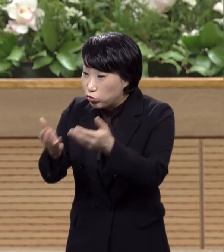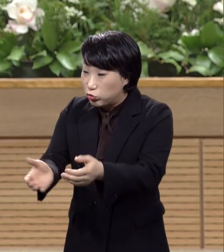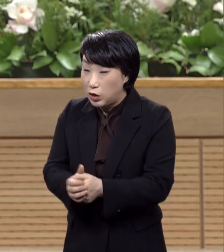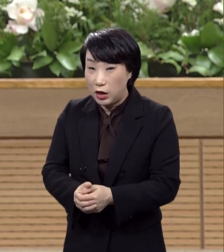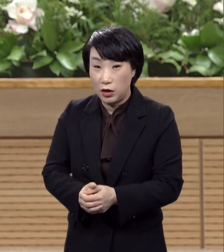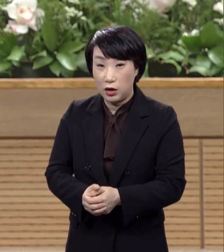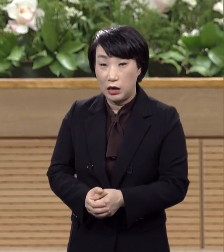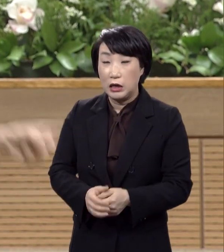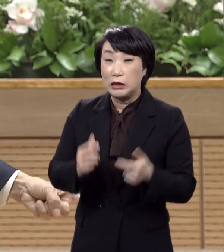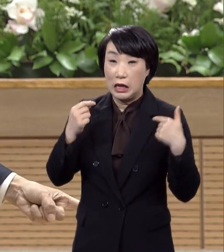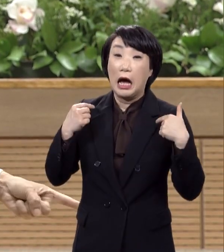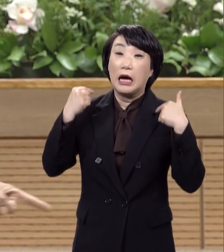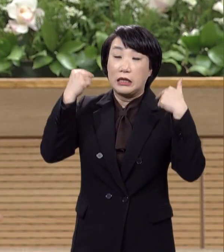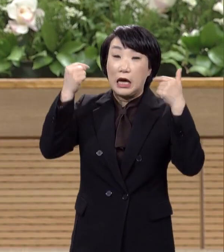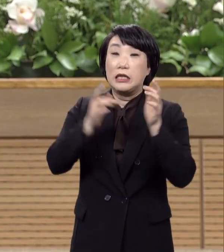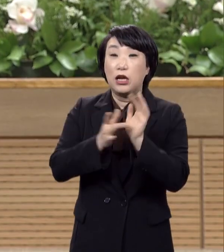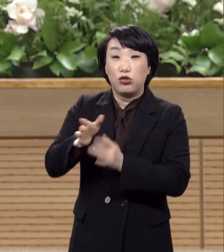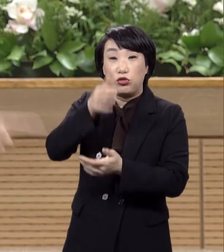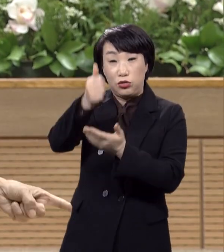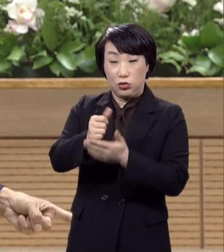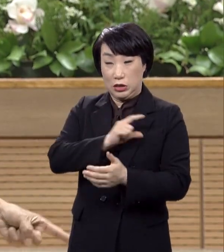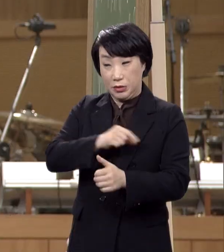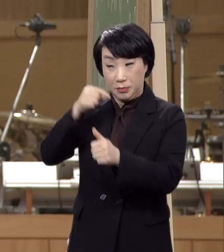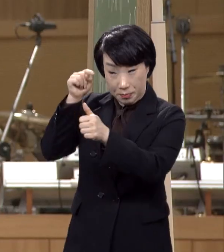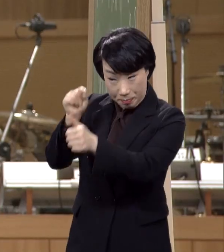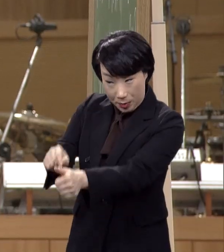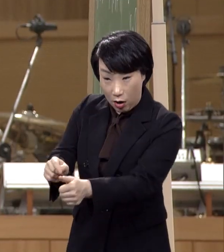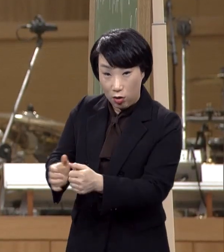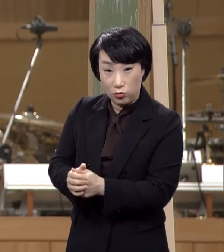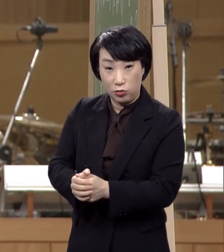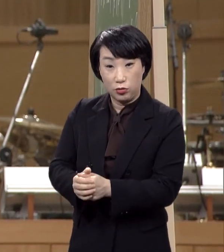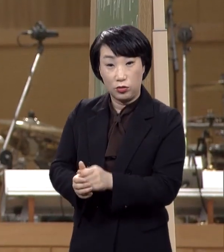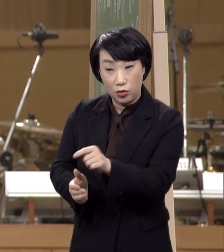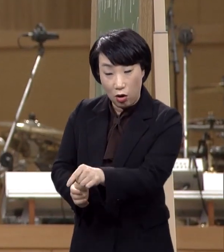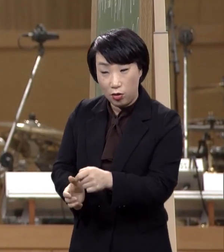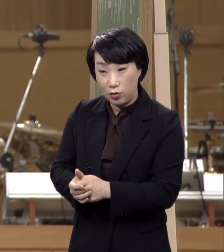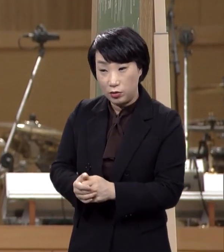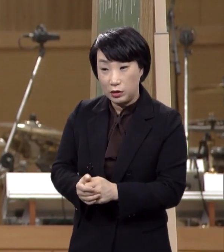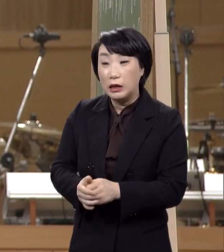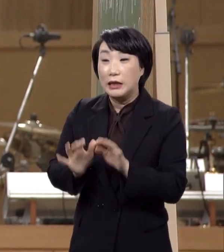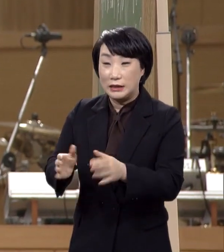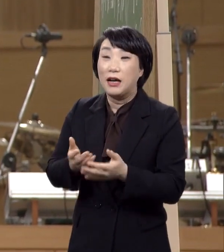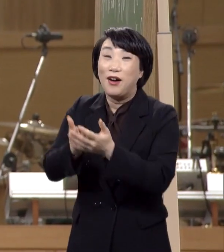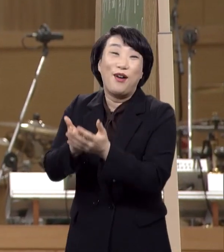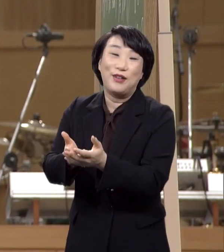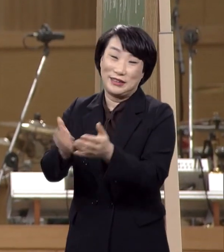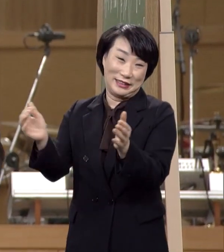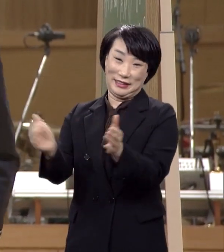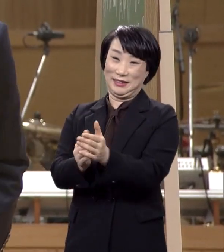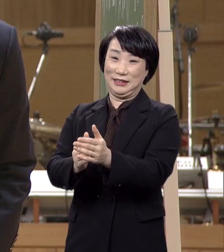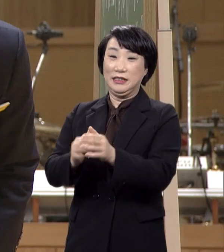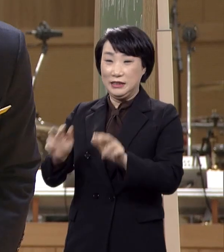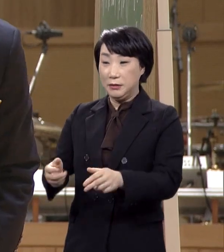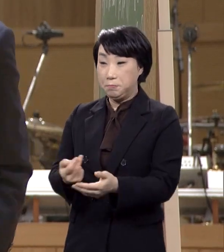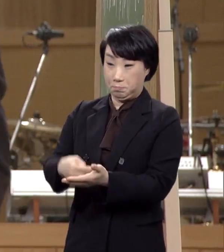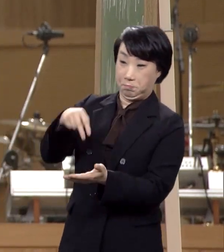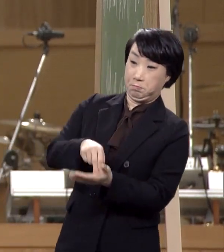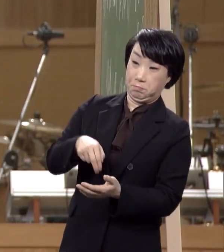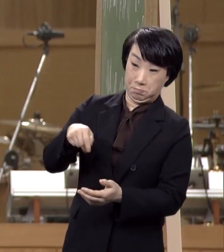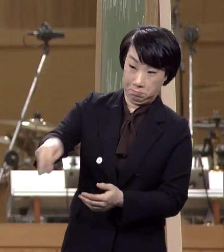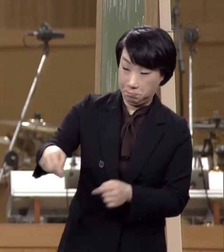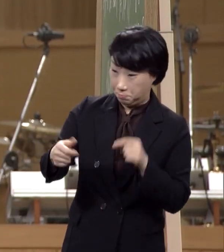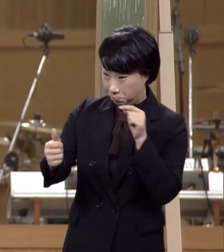주느니 나사렛 예수의 이름으로 명하노니 너는 얻어먹는 거지가 아니야. 이제는 일어나서